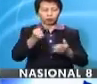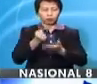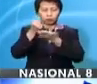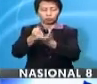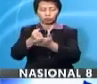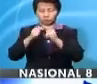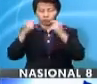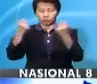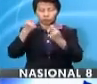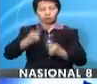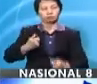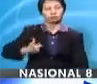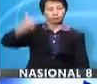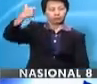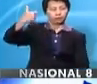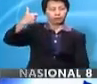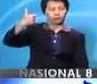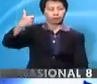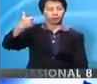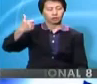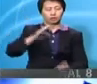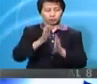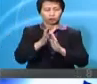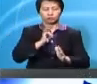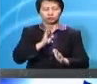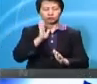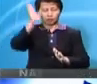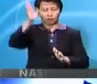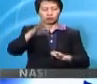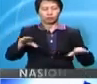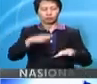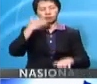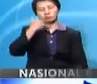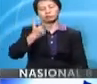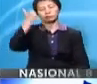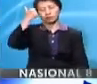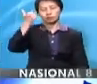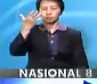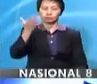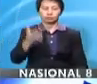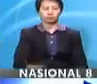tolong team untuk menang. So saya akan buat yang terbaik lah.